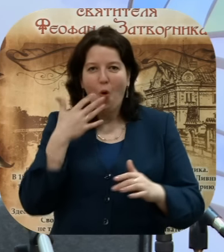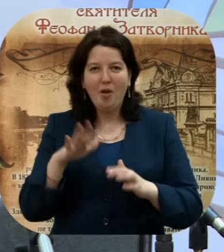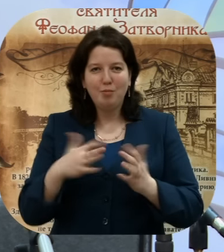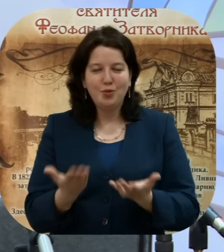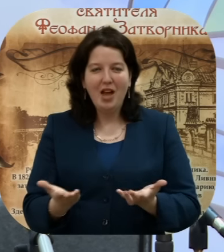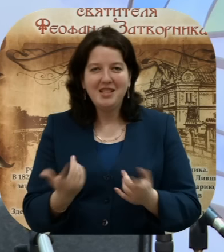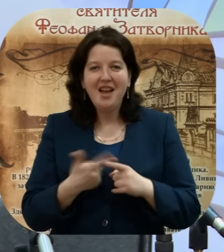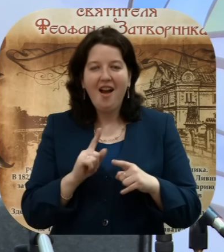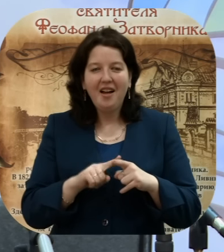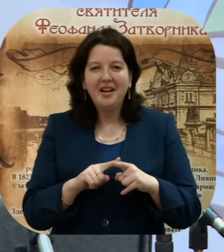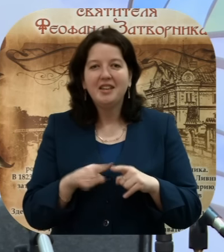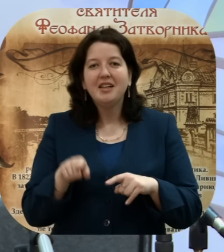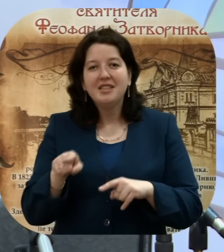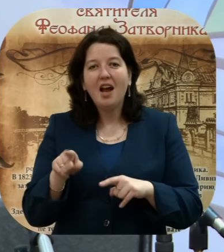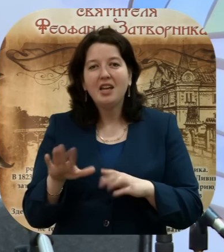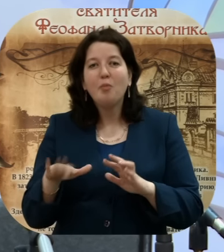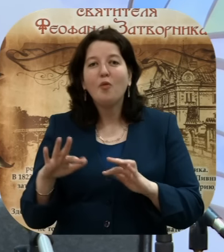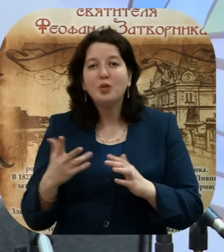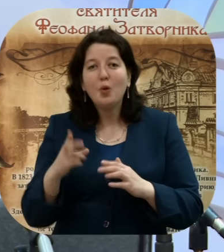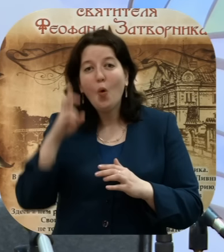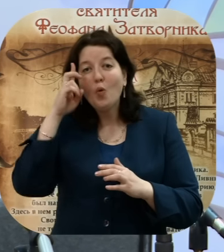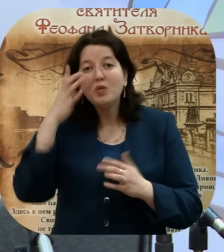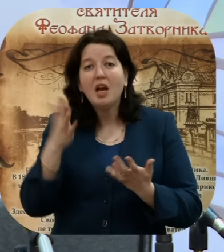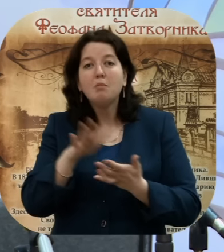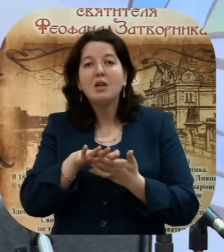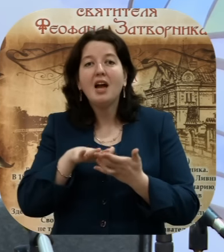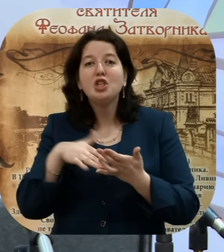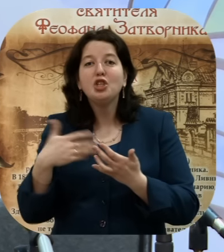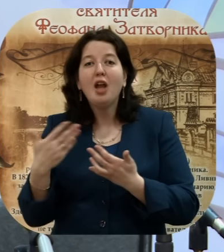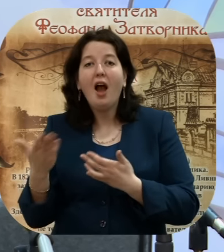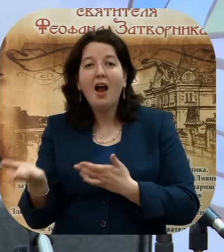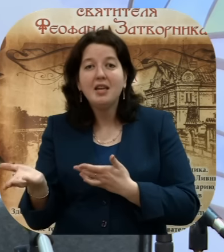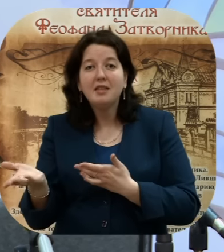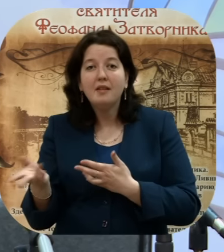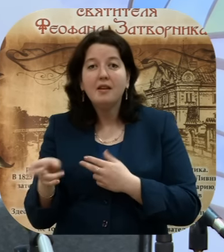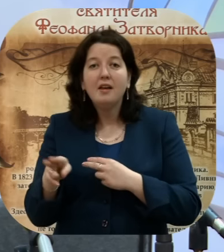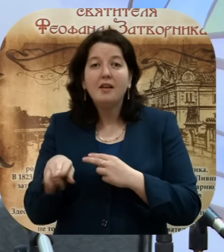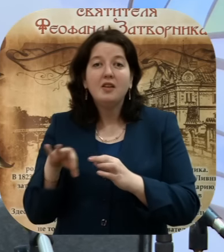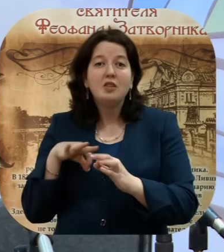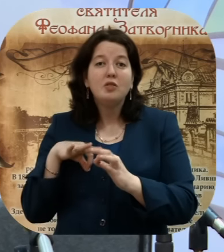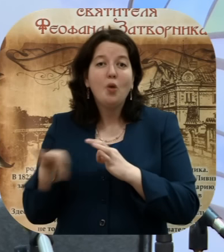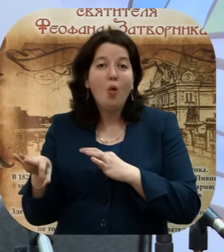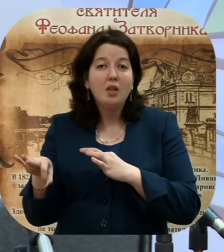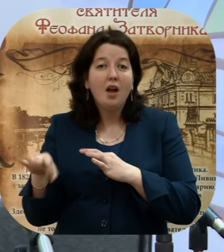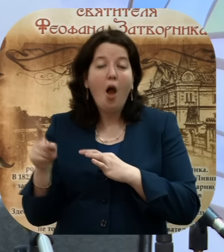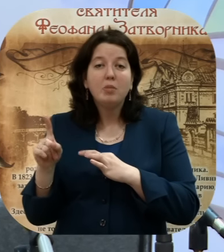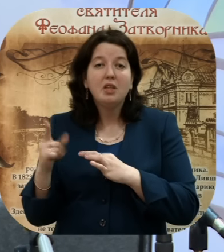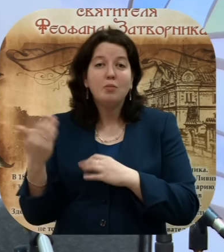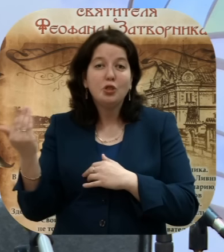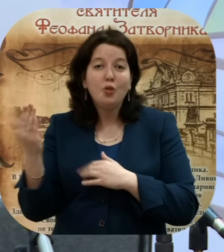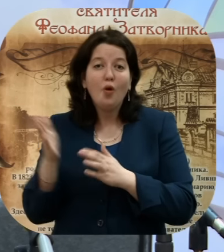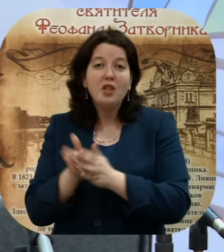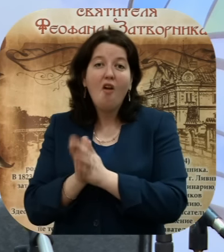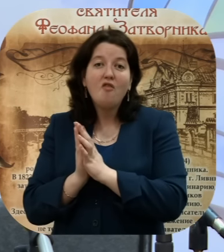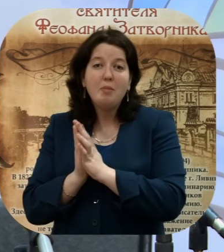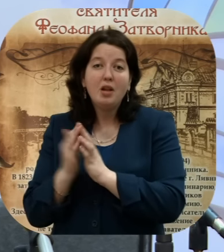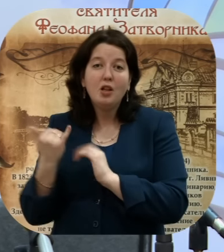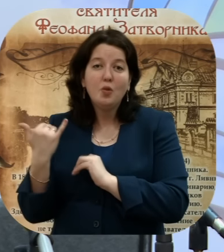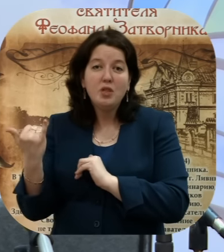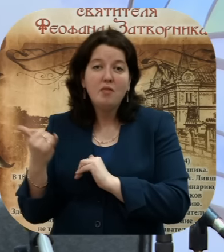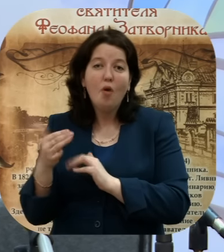А так... И ему вдруг царь прощает, потому что он вымолил у него: «Прости, не могу». И вдруг